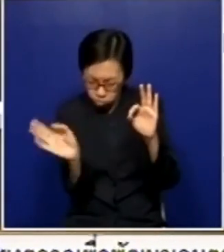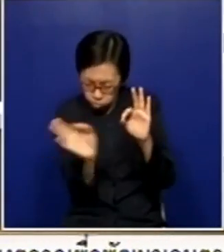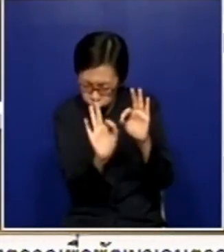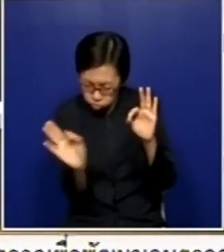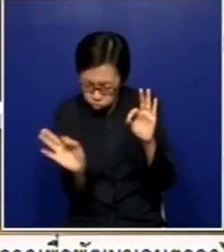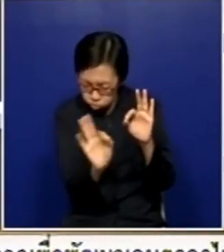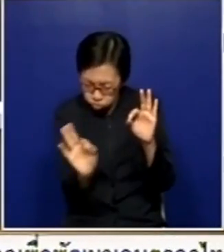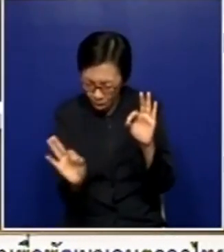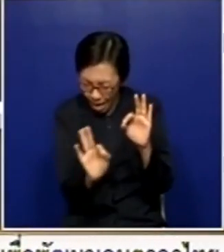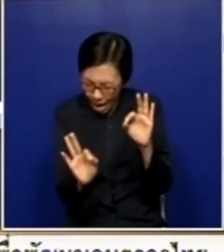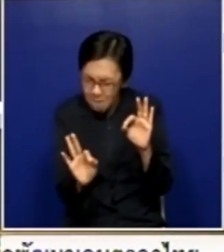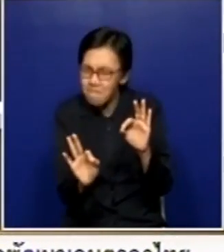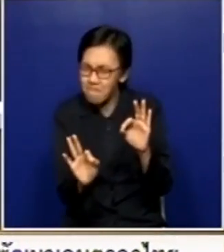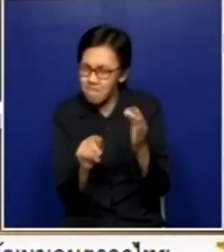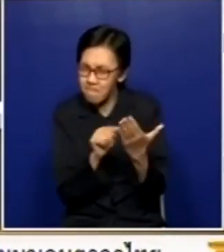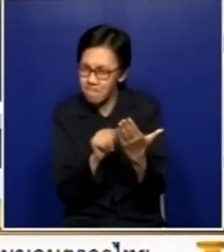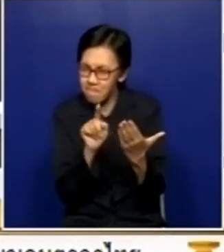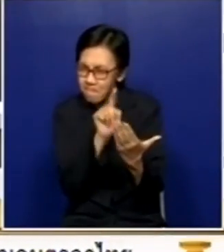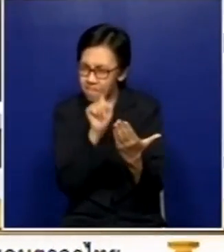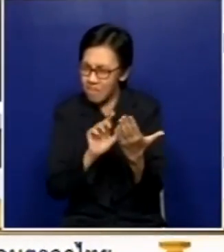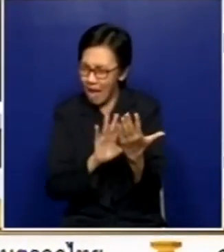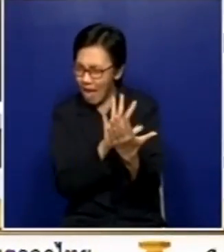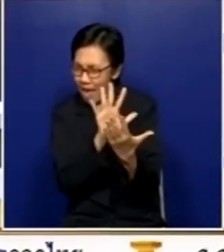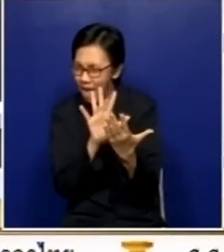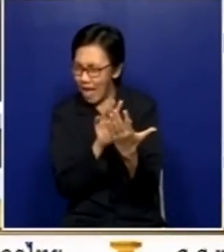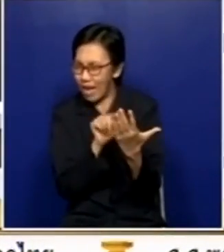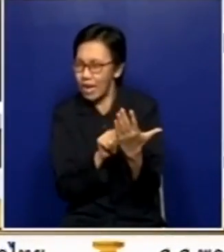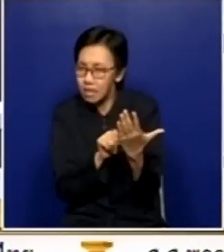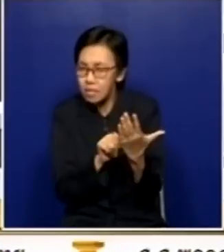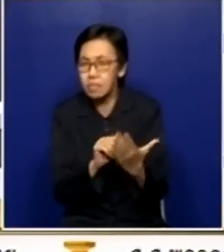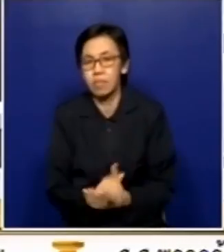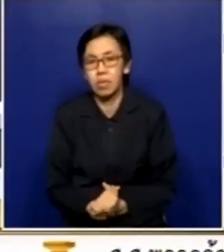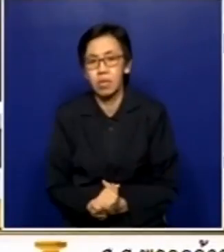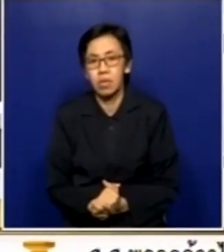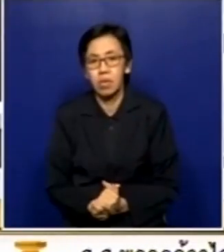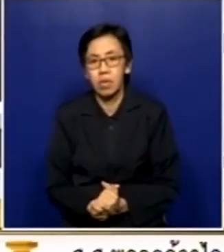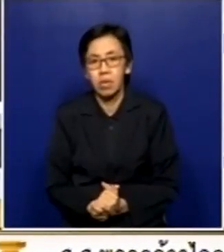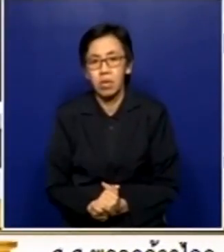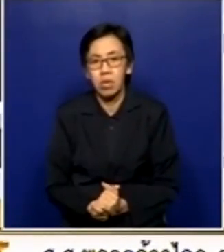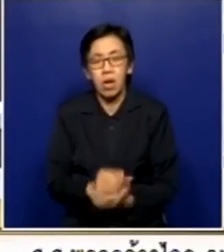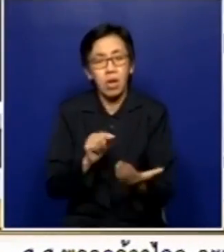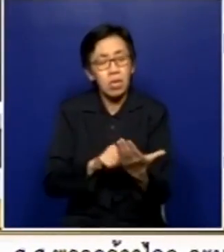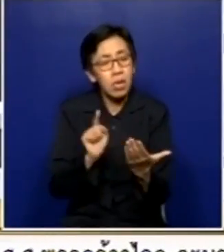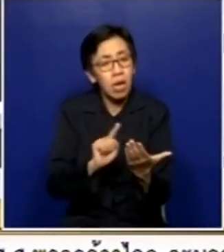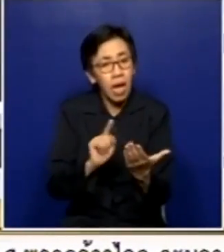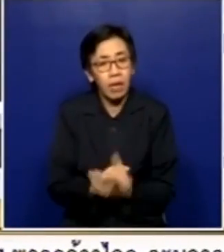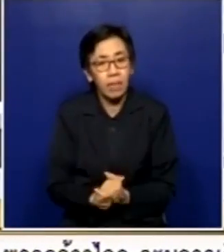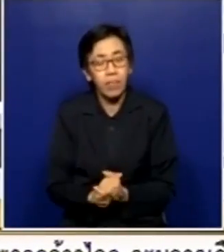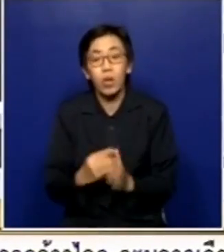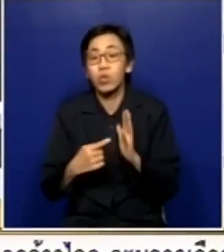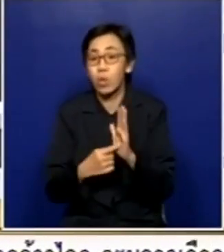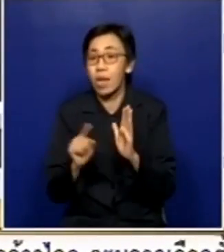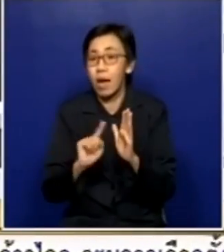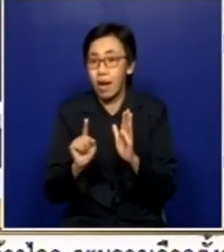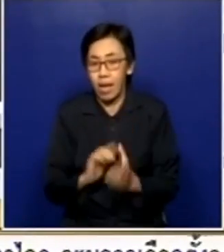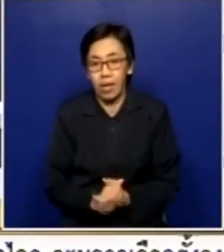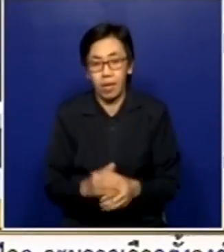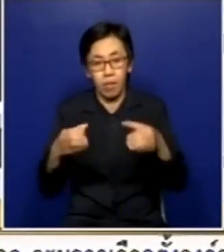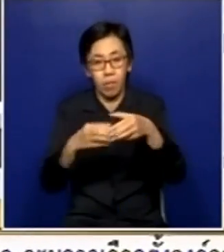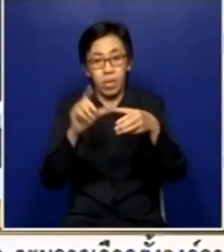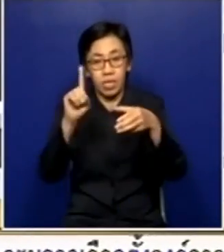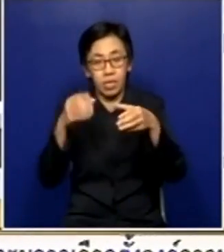มีอาวุธรับไว้เยอะแยะมากมายปิดประตูแต่ไม่ใส่กลอนยกตัวอย่างเส้นนวดดึง